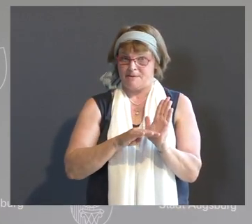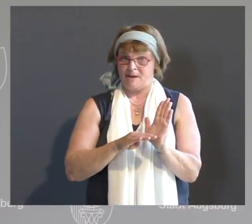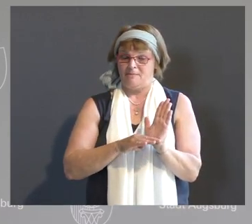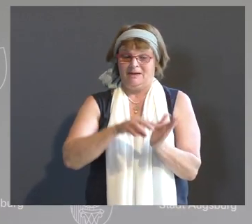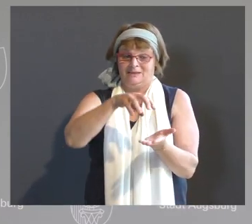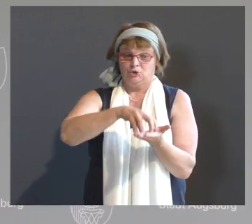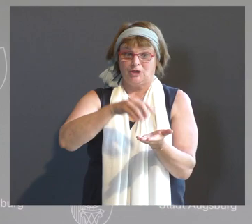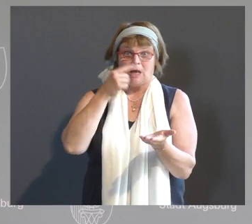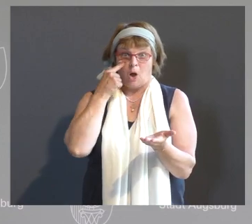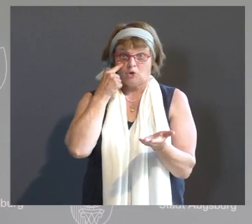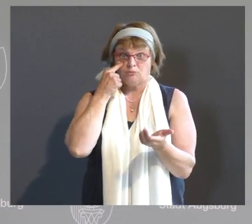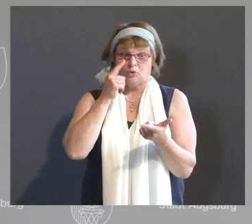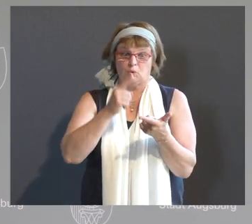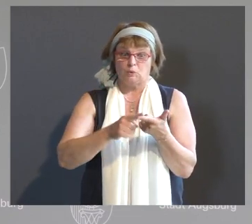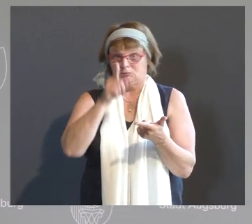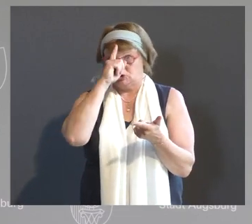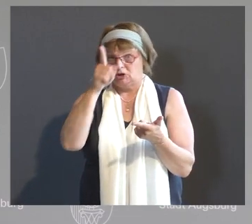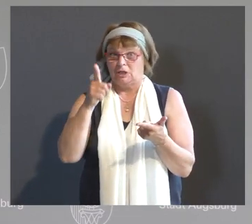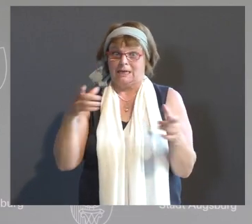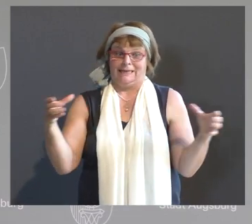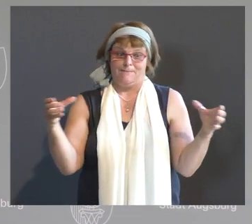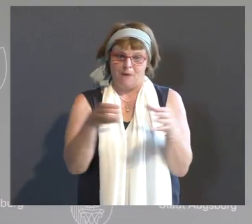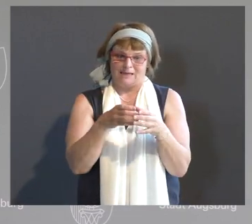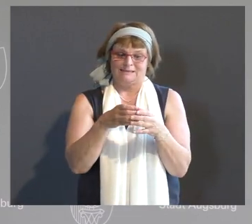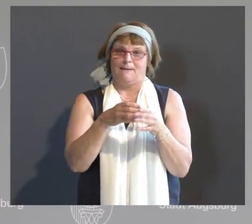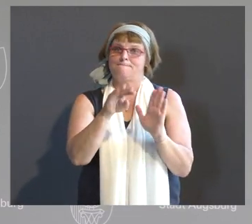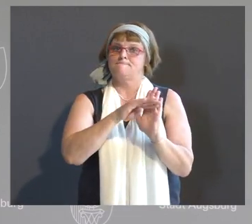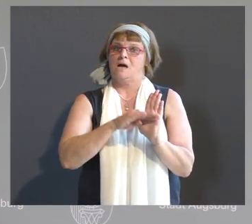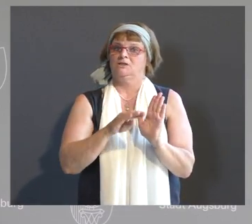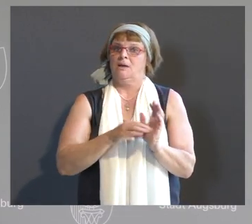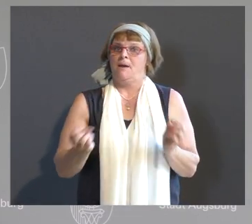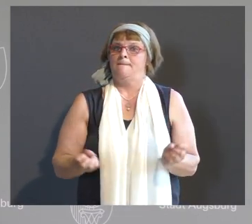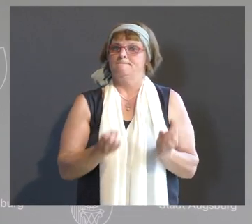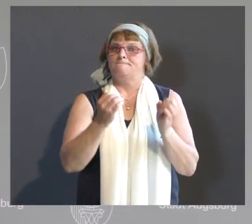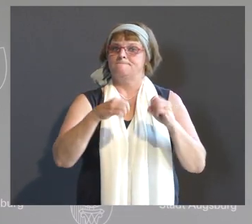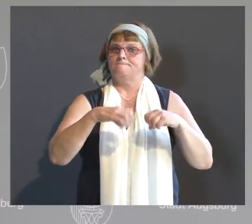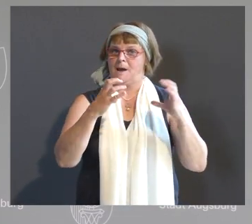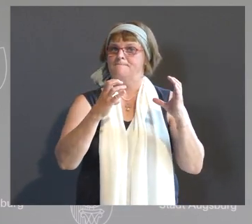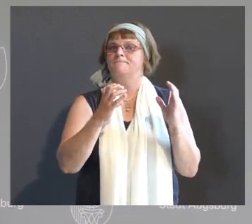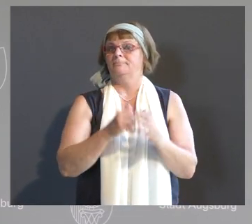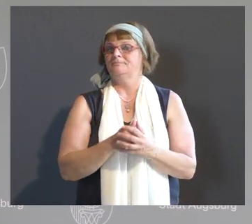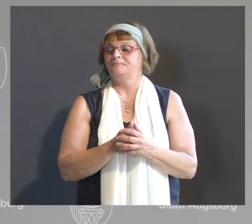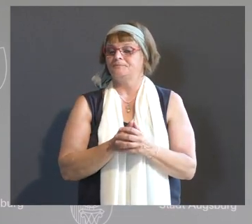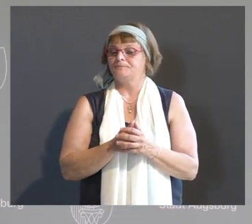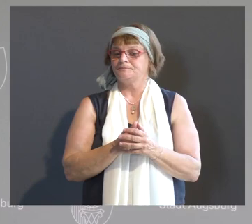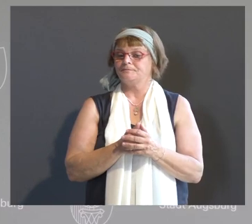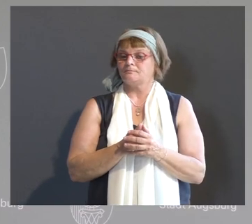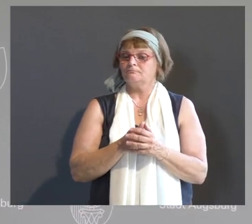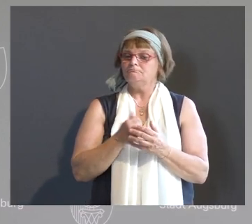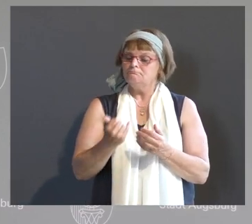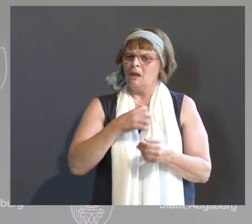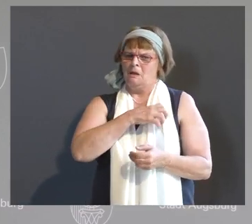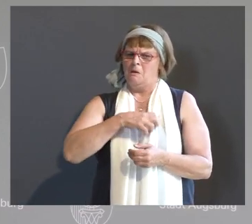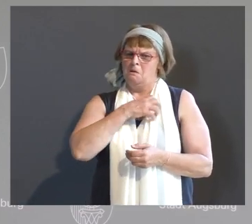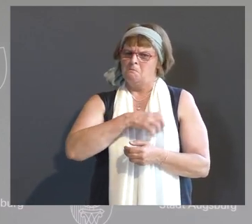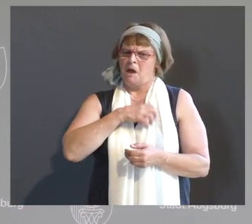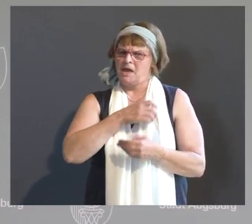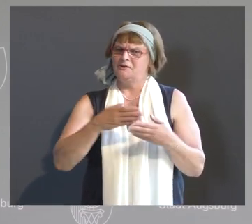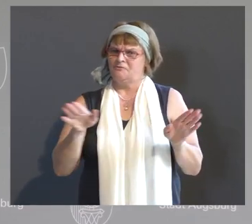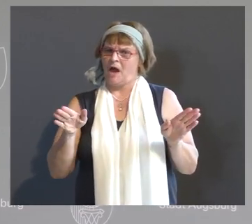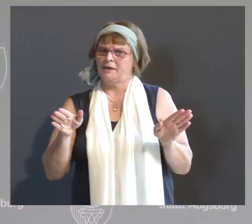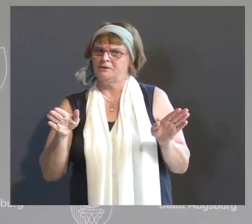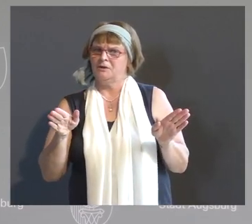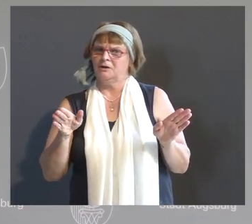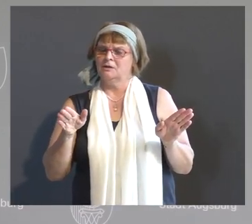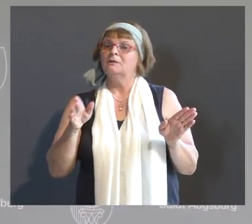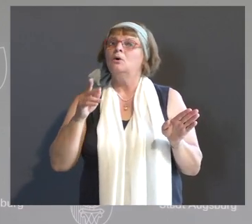der Stadt Augsburg und der Polizei. Wir haben den bayernweiten Überblick, und ich kann tatsächlich sagen, dass Augsburg zu den Städten in Bayern